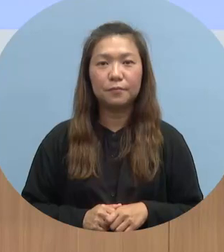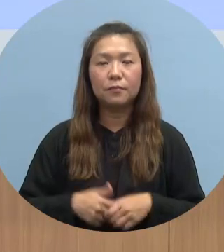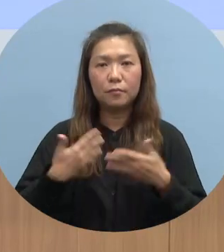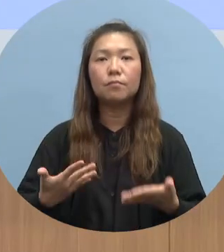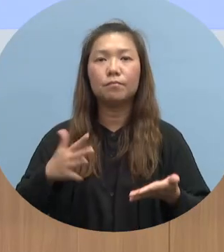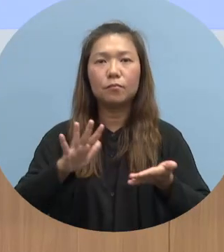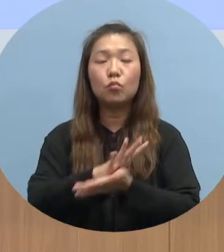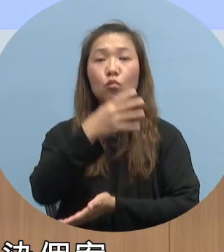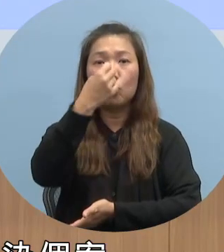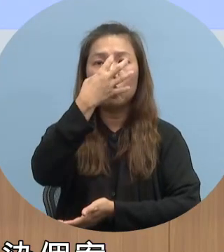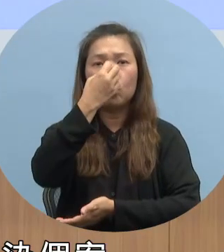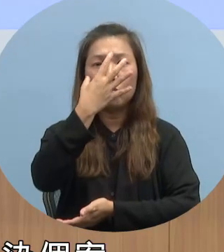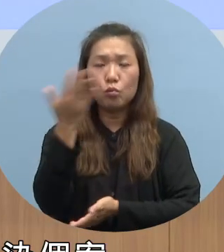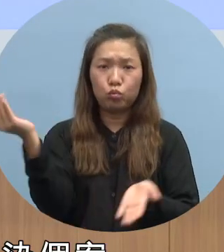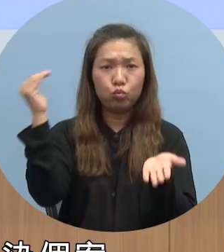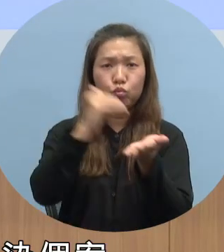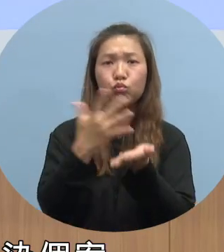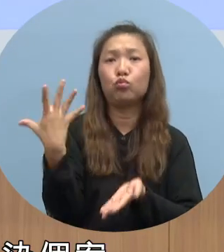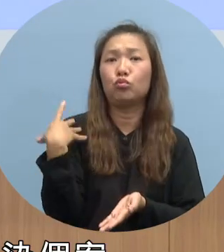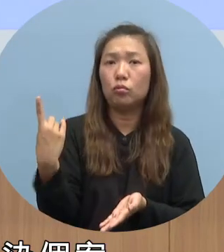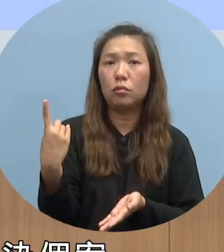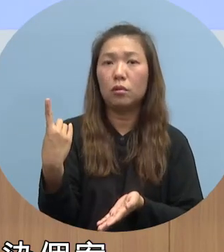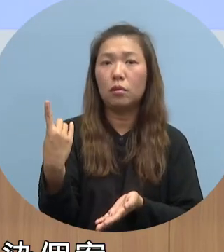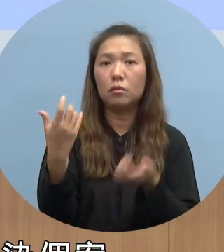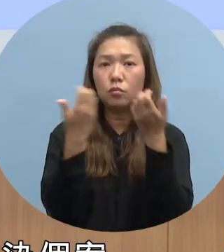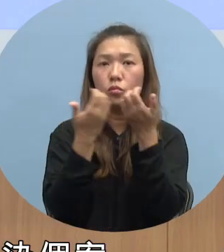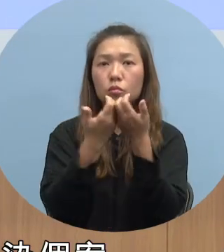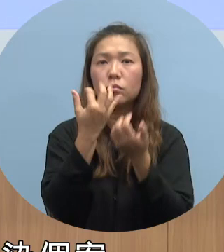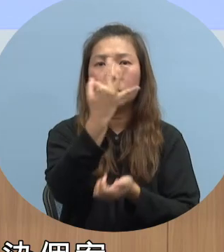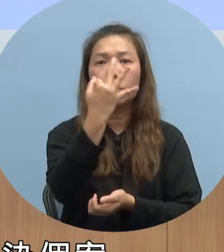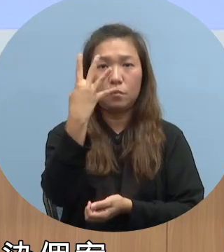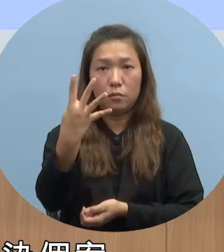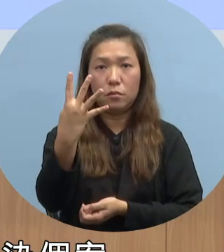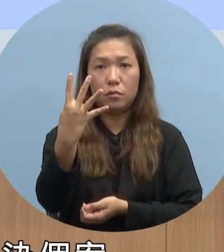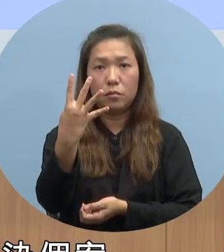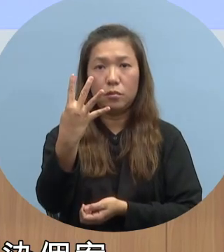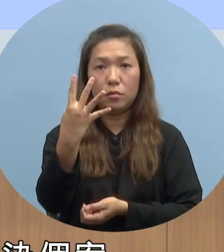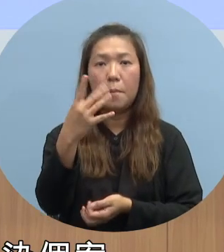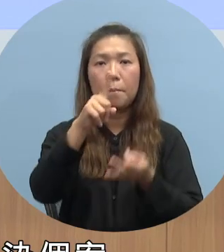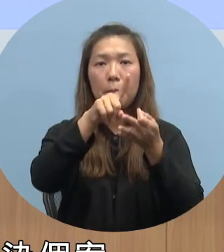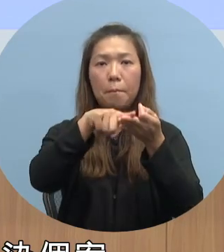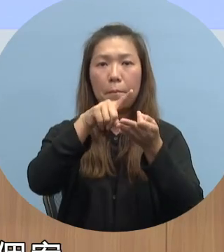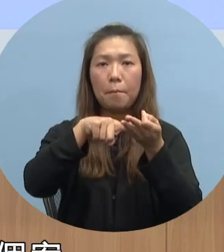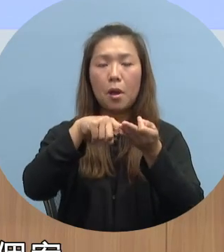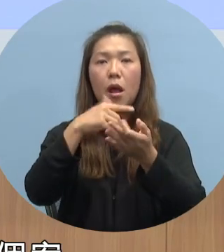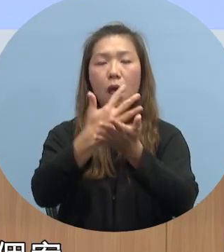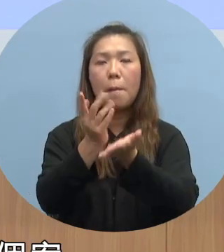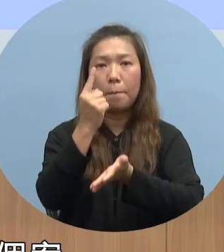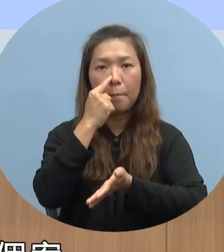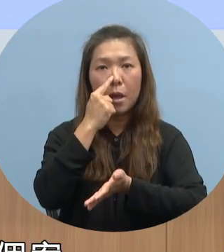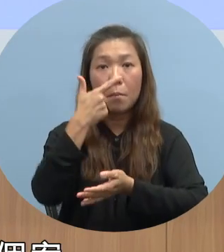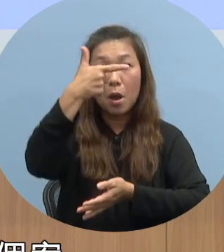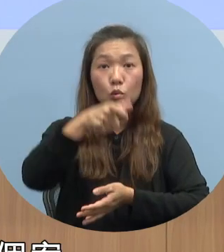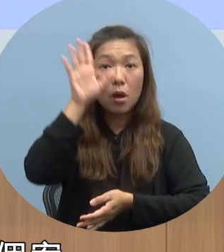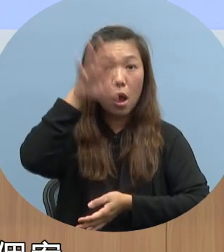今年咧喺香港咧，直至到昨天咧，一共係錄得34宗嘅類被追個案。八月之後喺